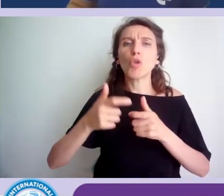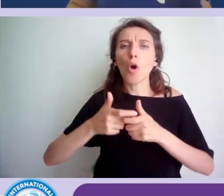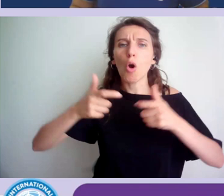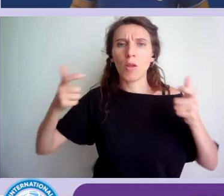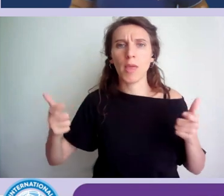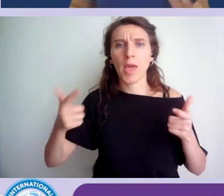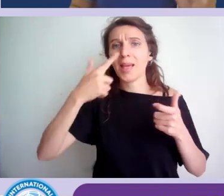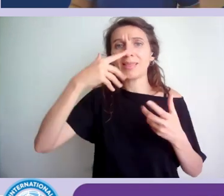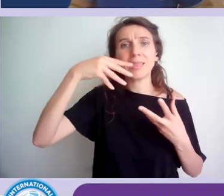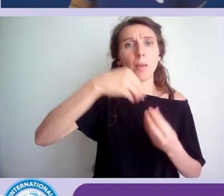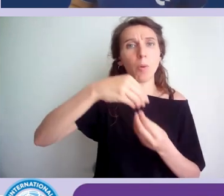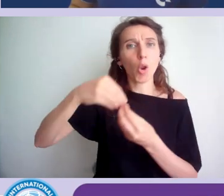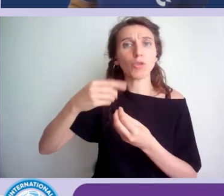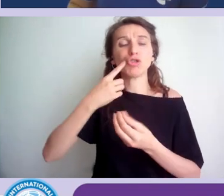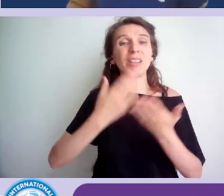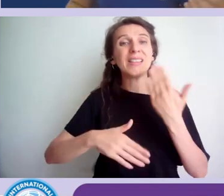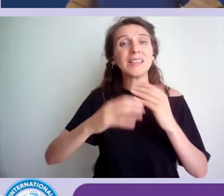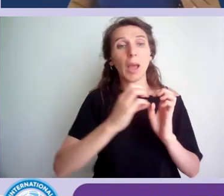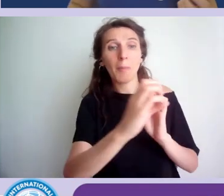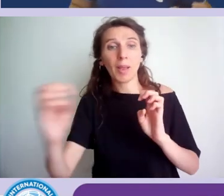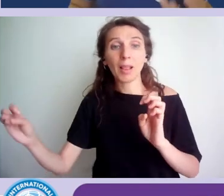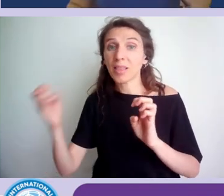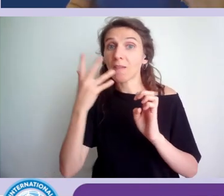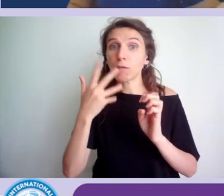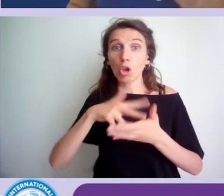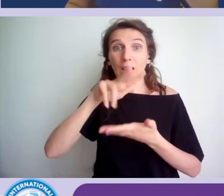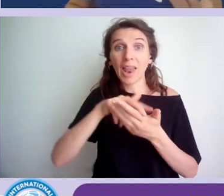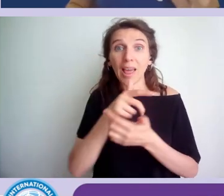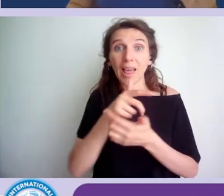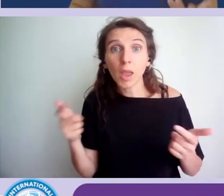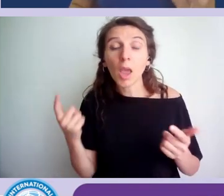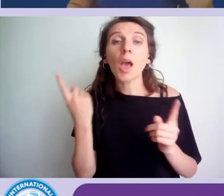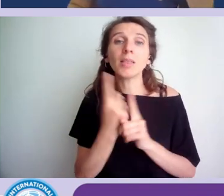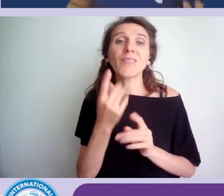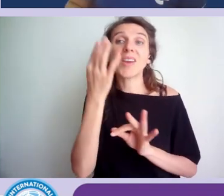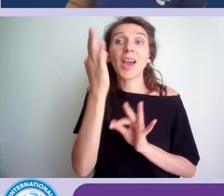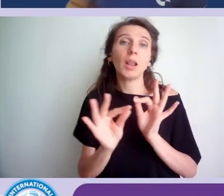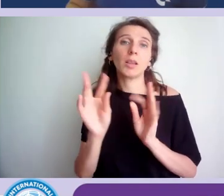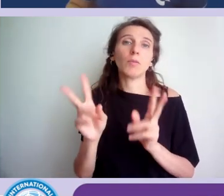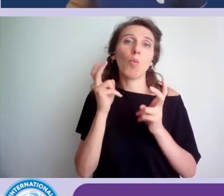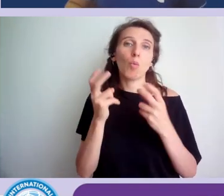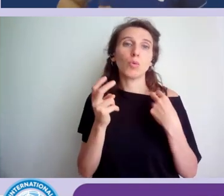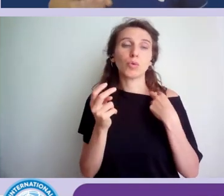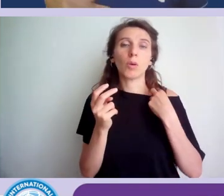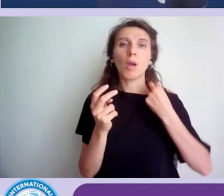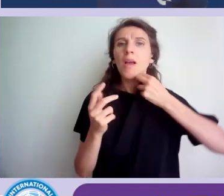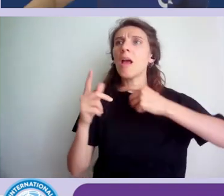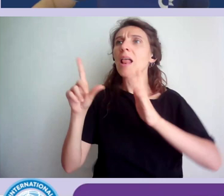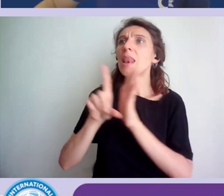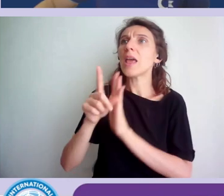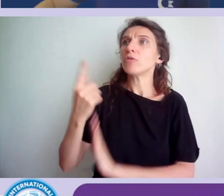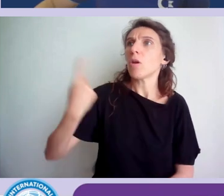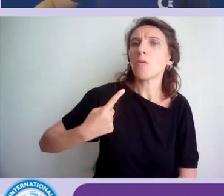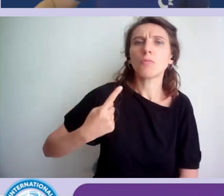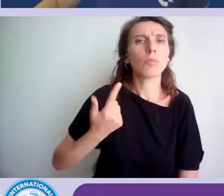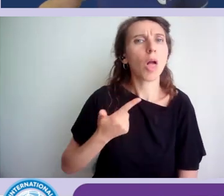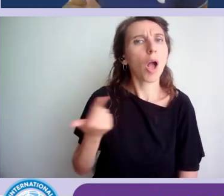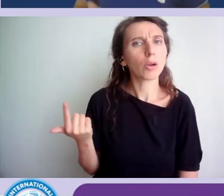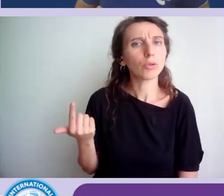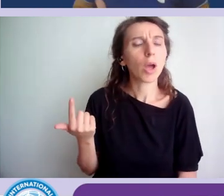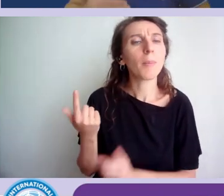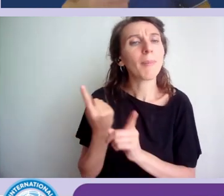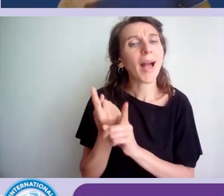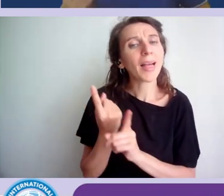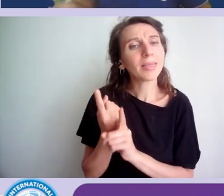esigenze di persone con disabilità dovrò usare anche queste caratteristiche la legge non mi obbliga Ma